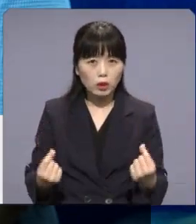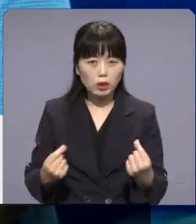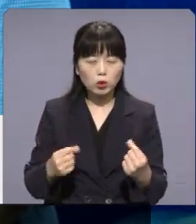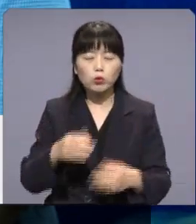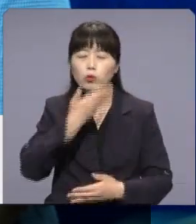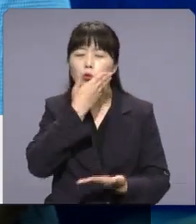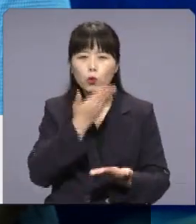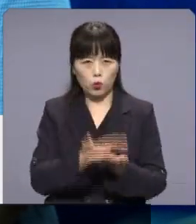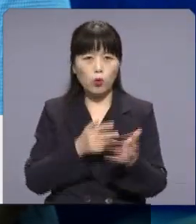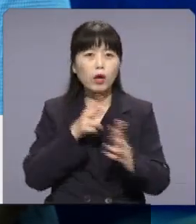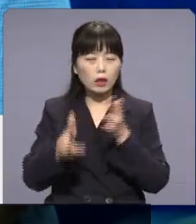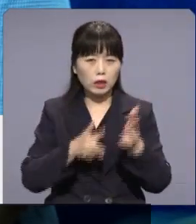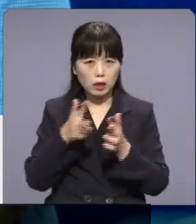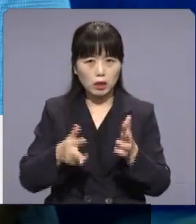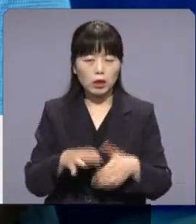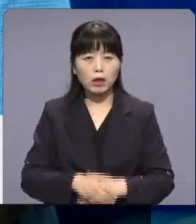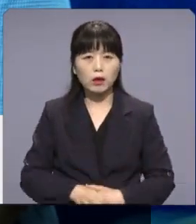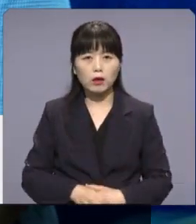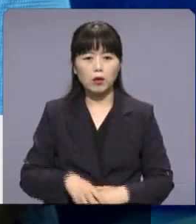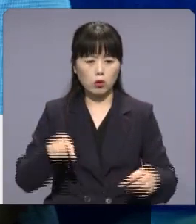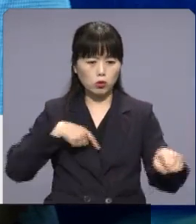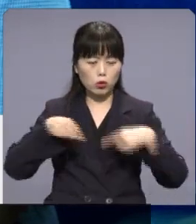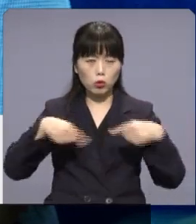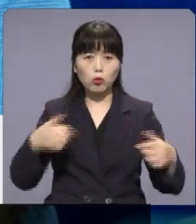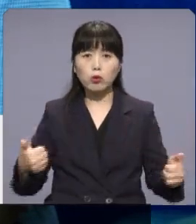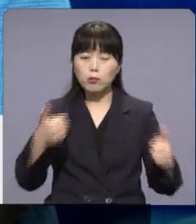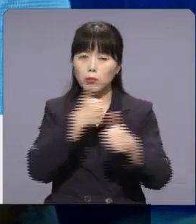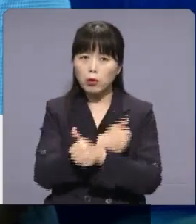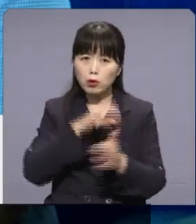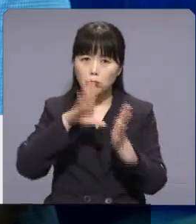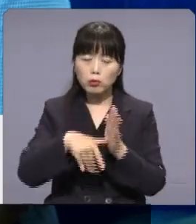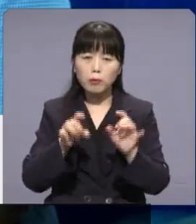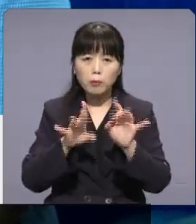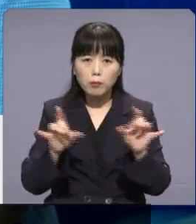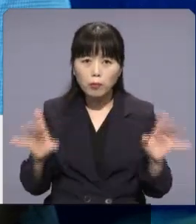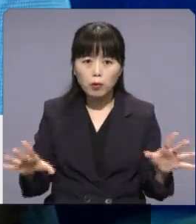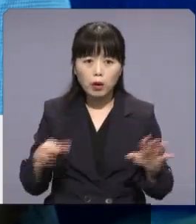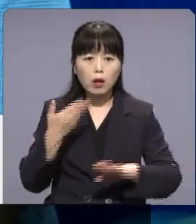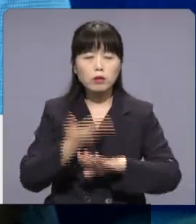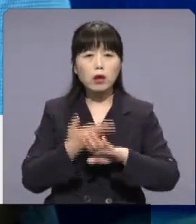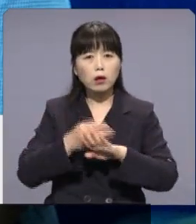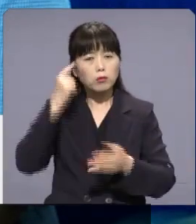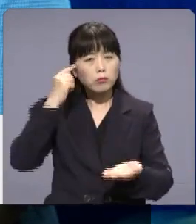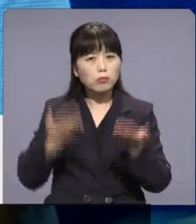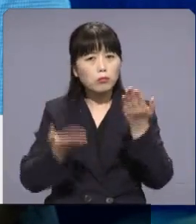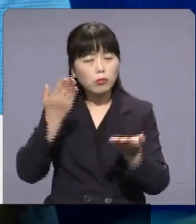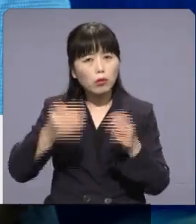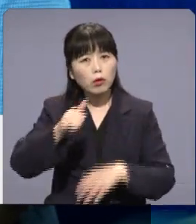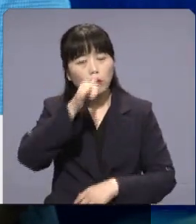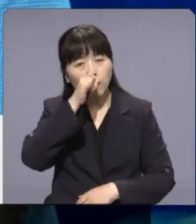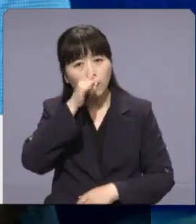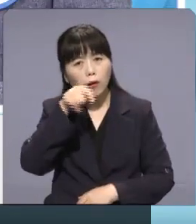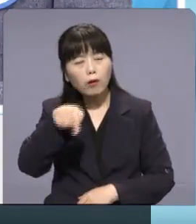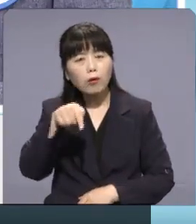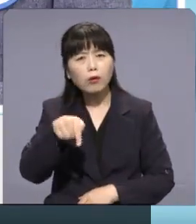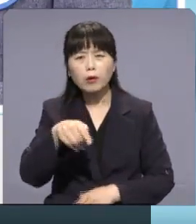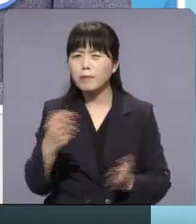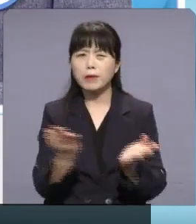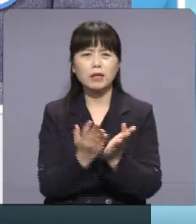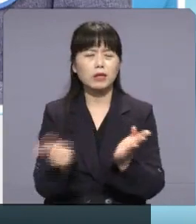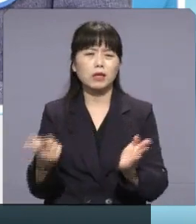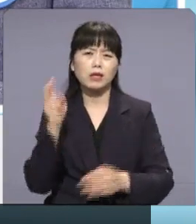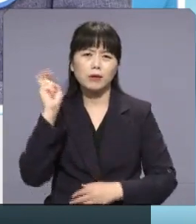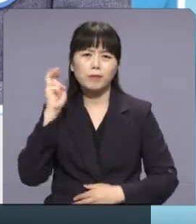기관들 아니겠어요? 그렇죠. 근데 정권이 바뀌었을 때마다 다른 판단을 한다라는 것은 옳지 못한 것